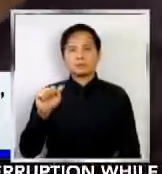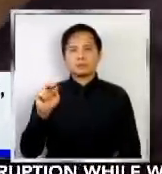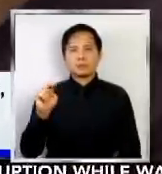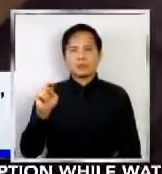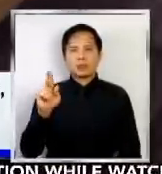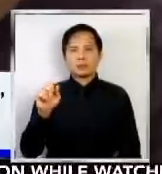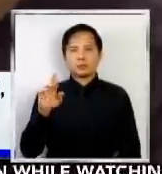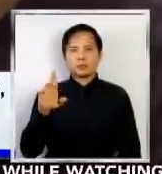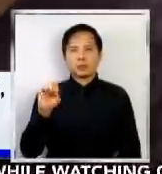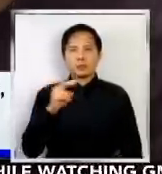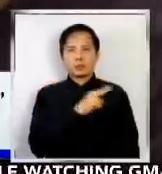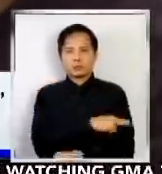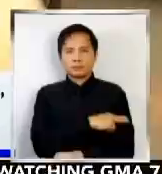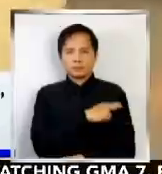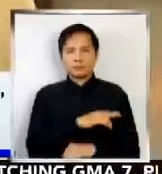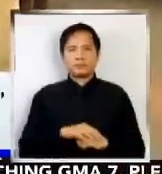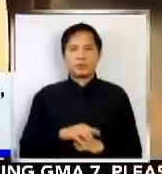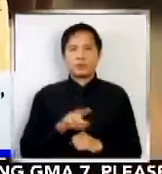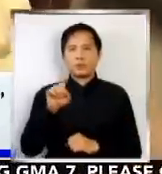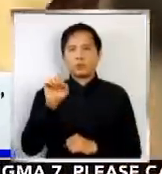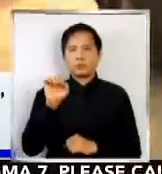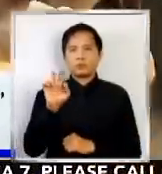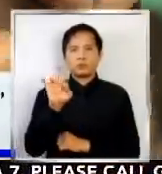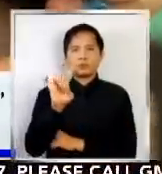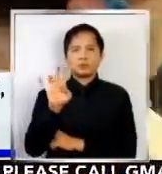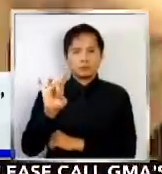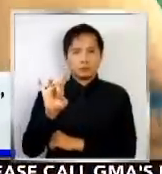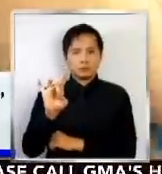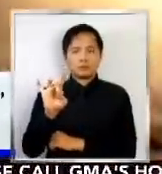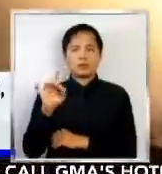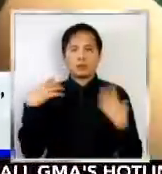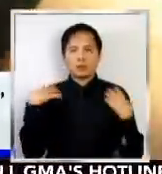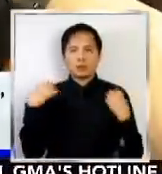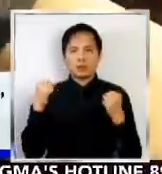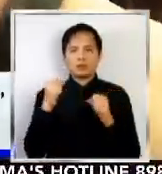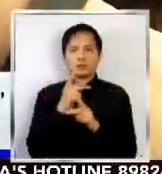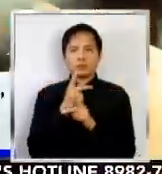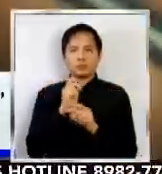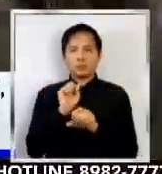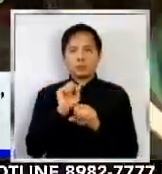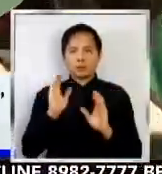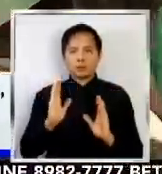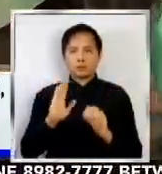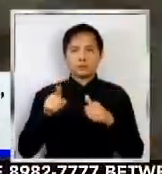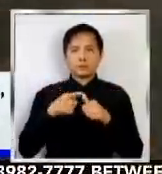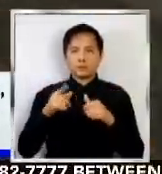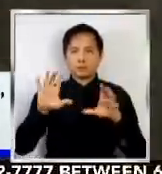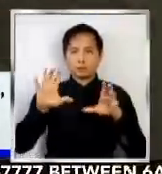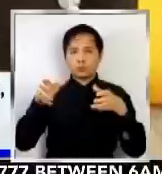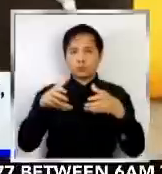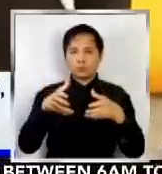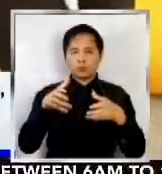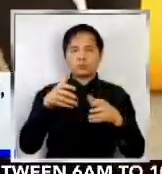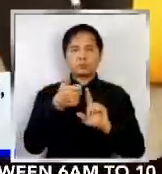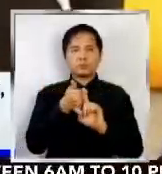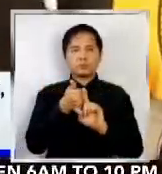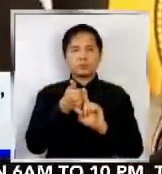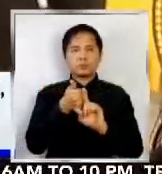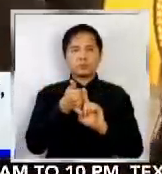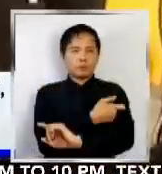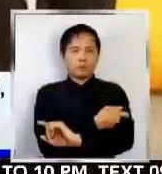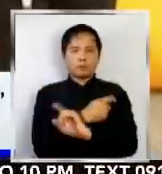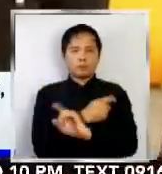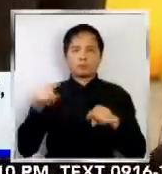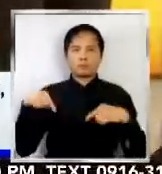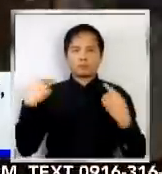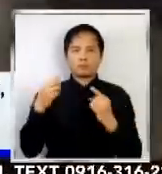178 healthcare workers ang first batch na nabakunahan na ng Sinovac sa ospital noong March 3. Kaya naghahanda na